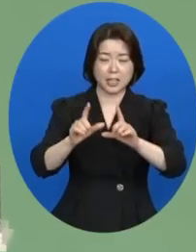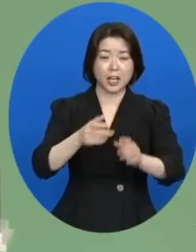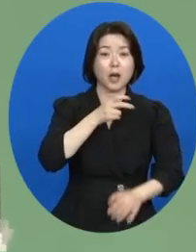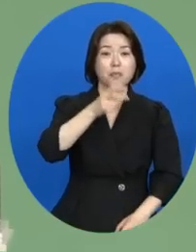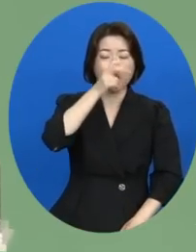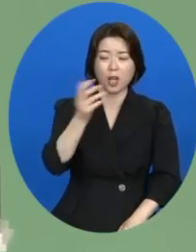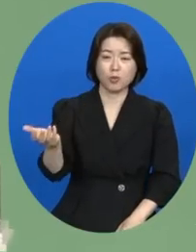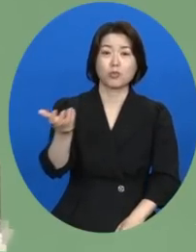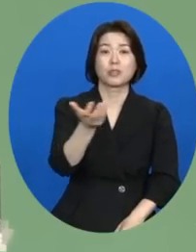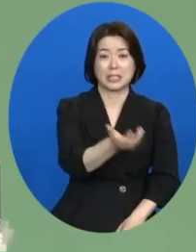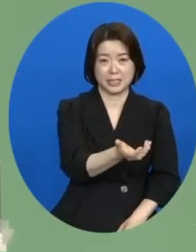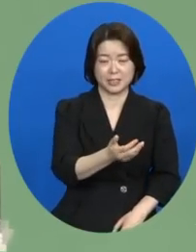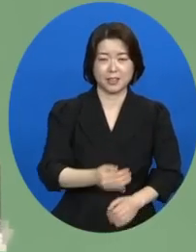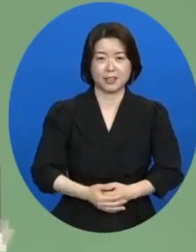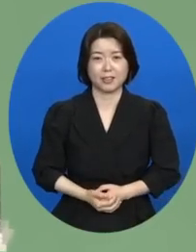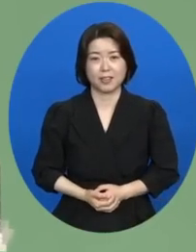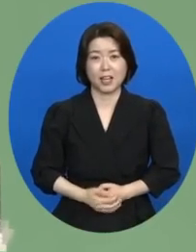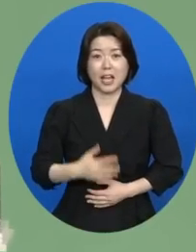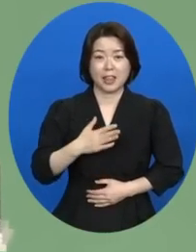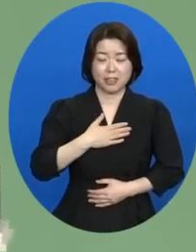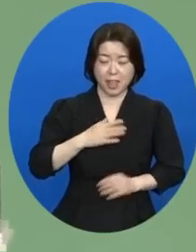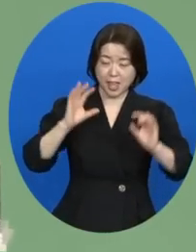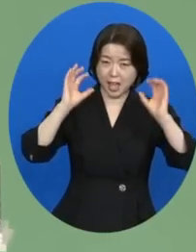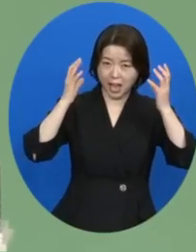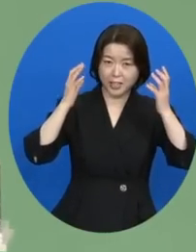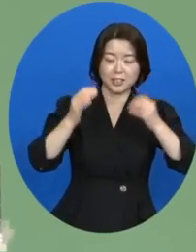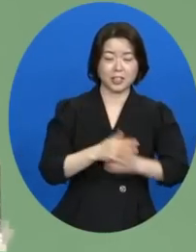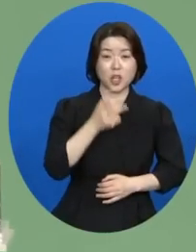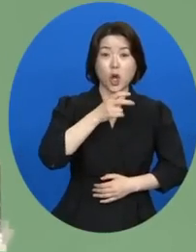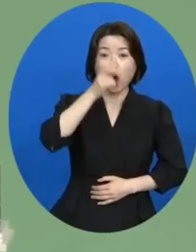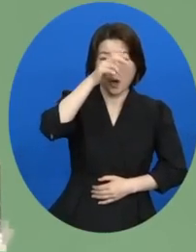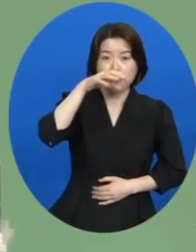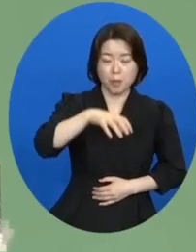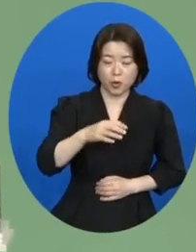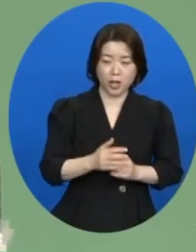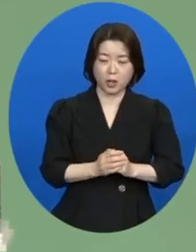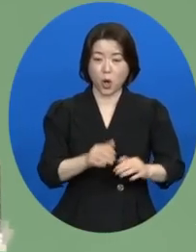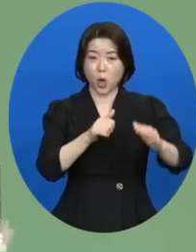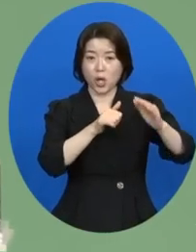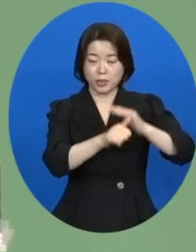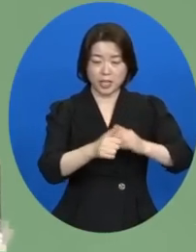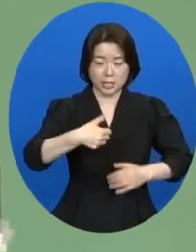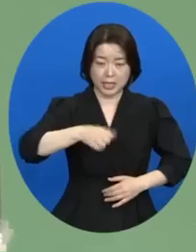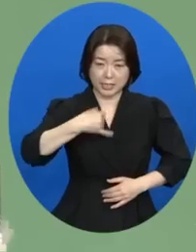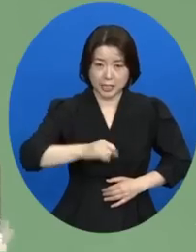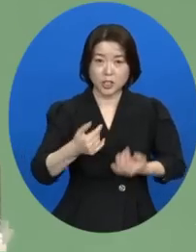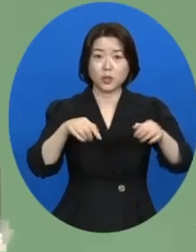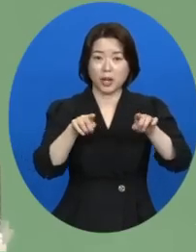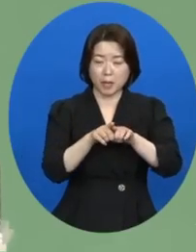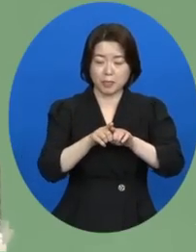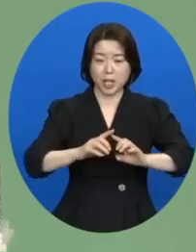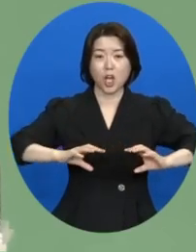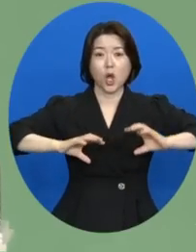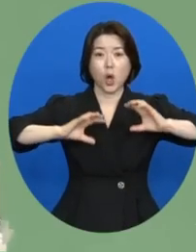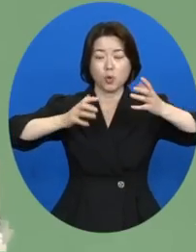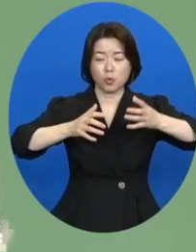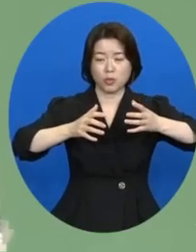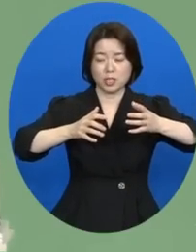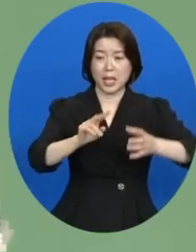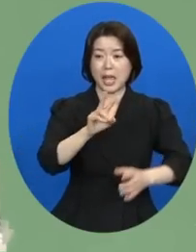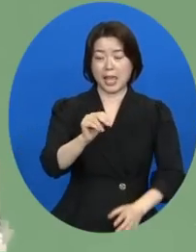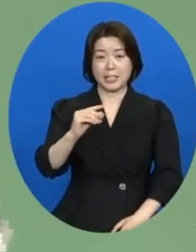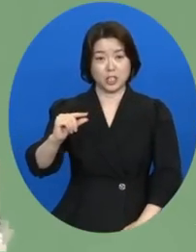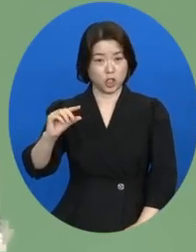되었습니다. 그리고 저희의 아이들이 평양에서 대사관 자녀들과 국제 NGO 가족들을